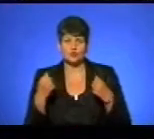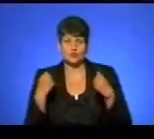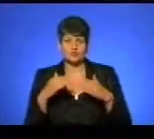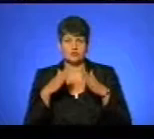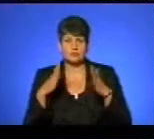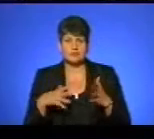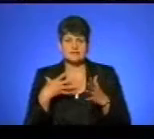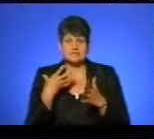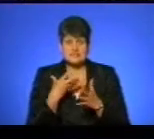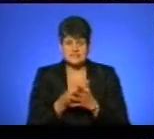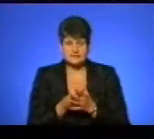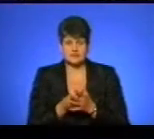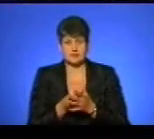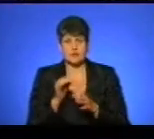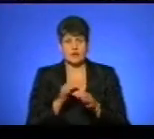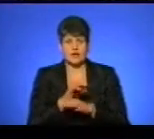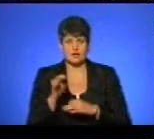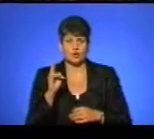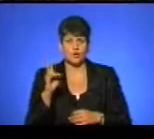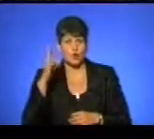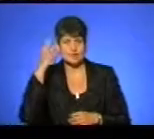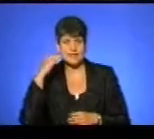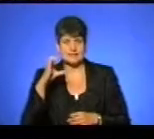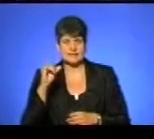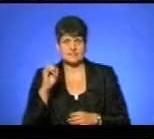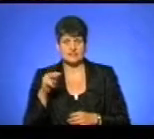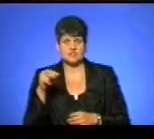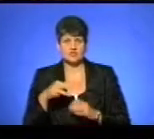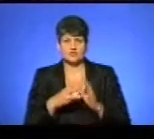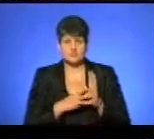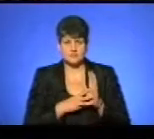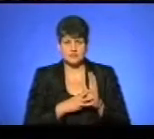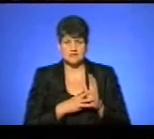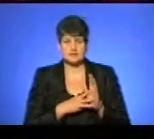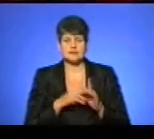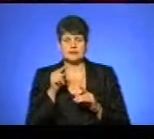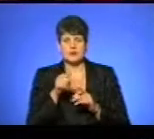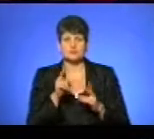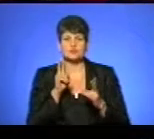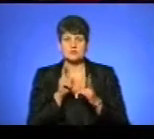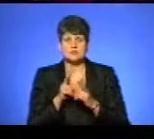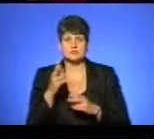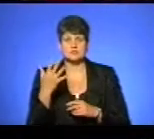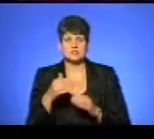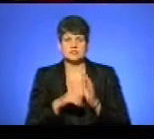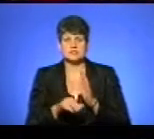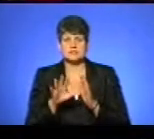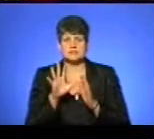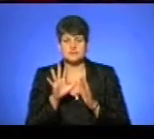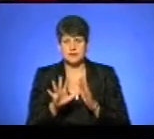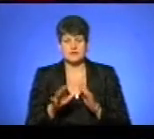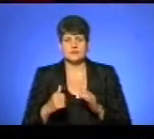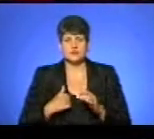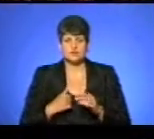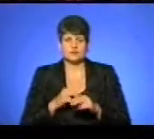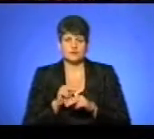проєкт «Козацька Січ-2018». У лісовій касті тернопільських козаків зустріли 65 таборовиків. На